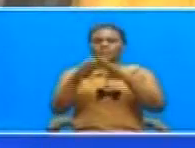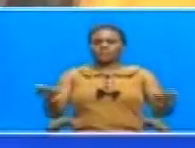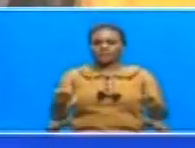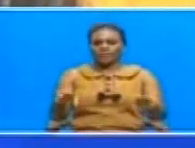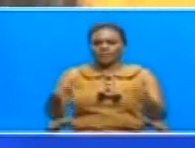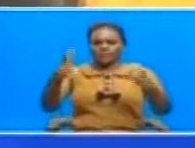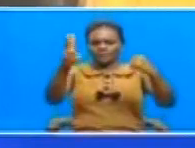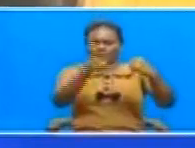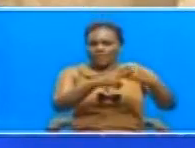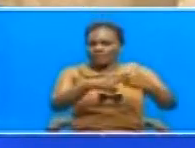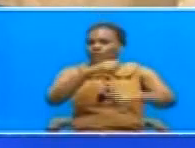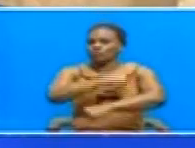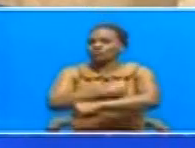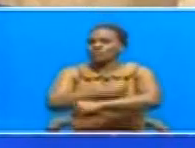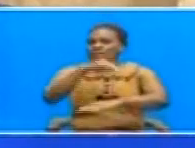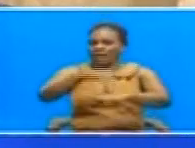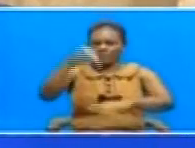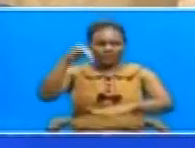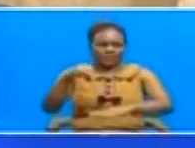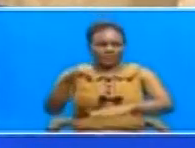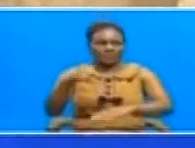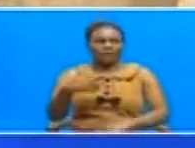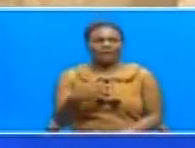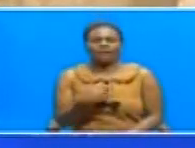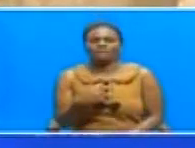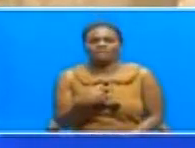ya shule saba ziliathiriwa. Tumekuwa